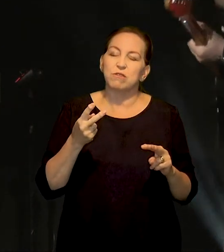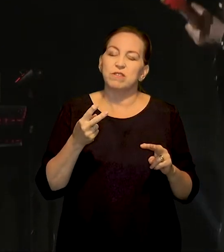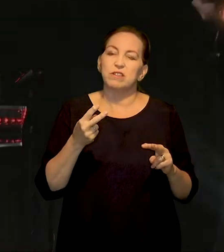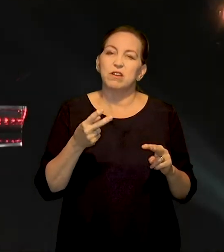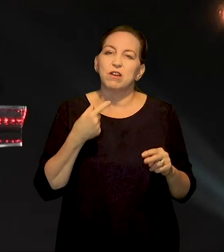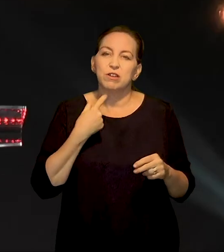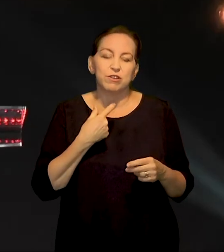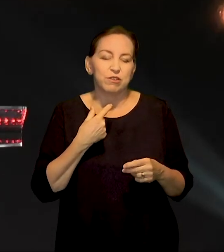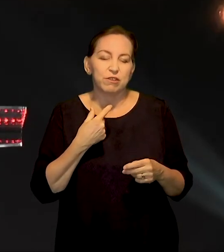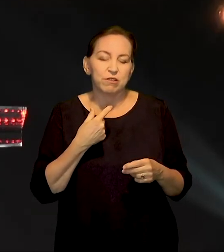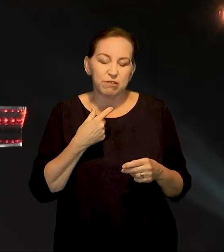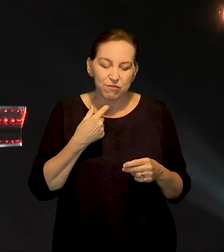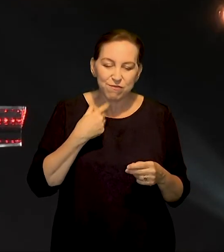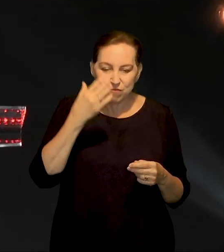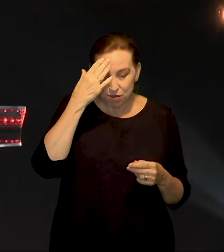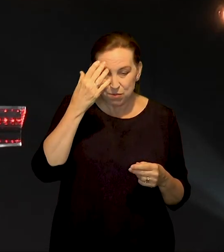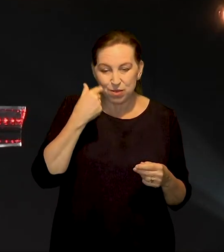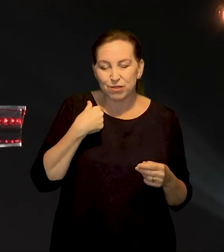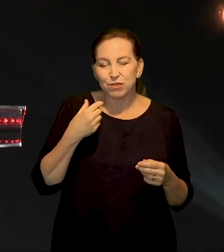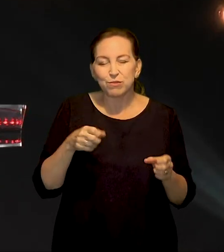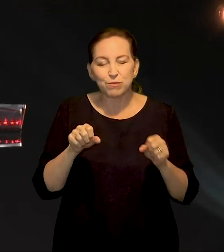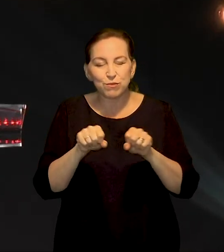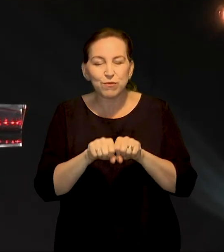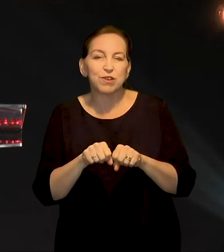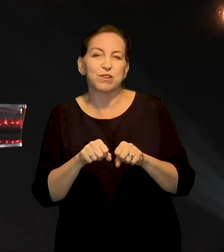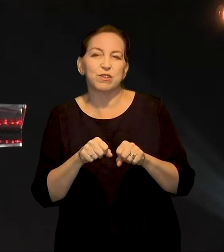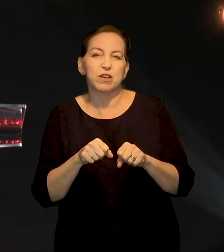gospodarz powiedział jednemu z nich.